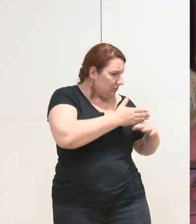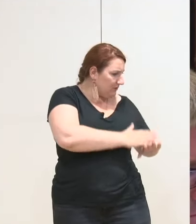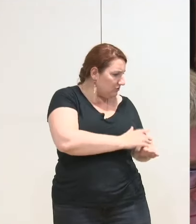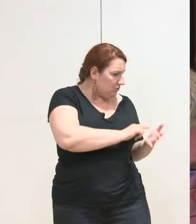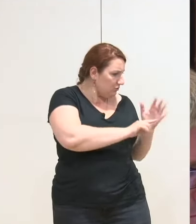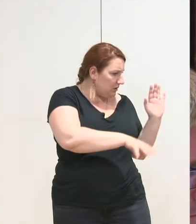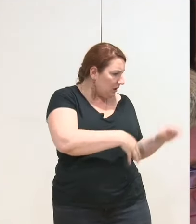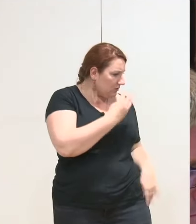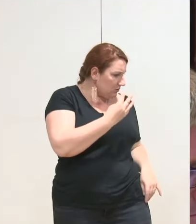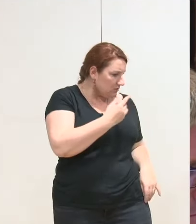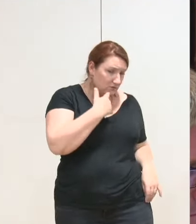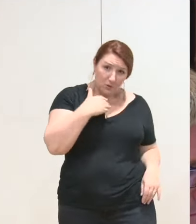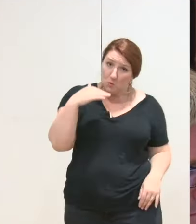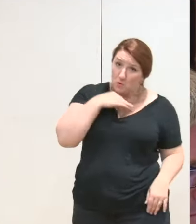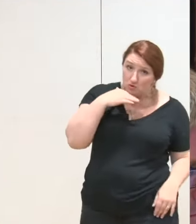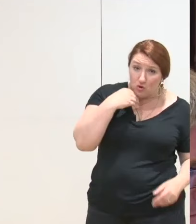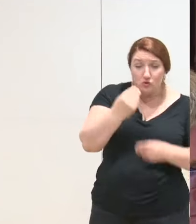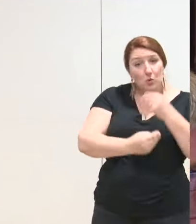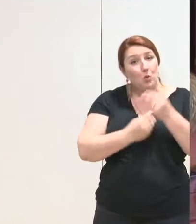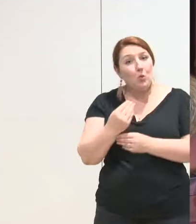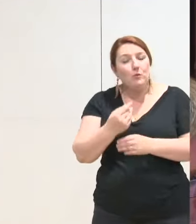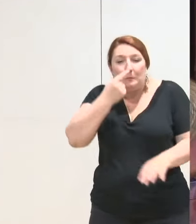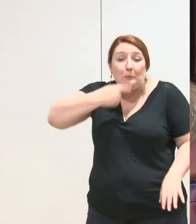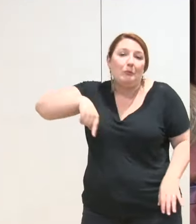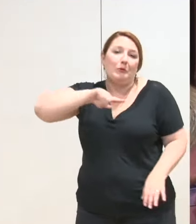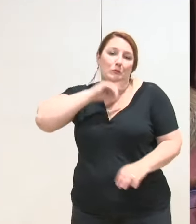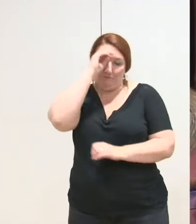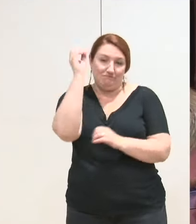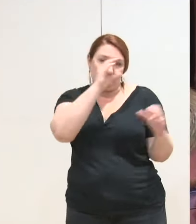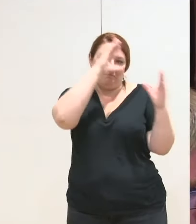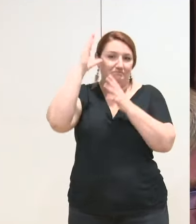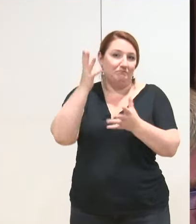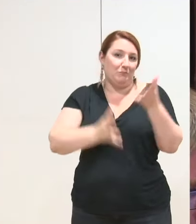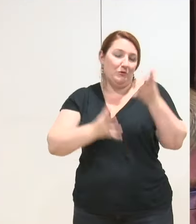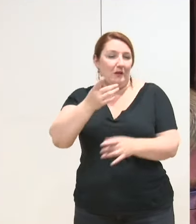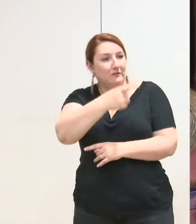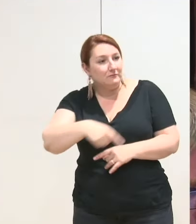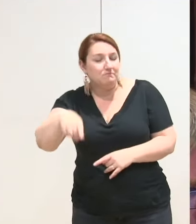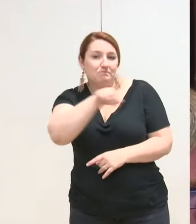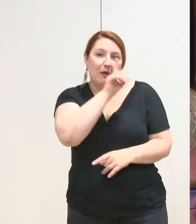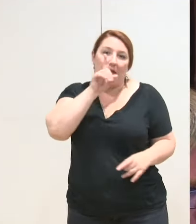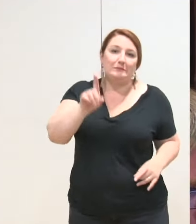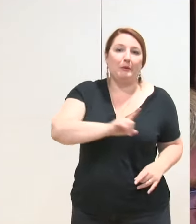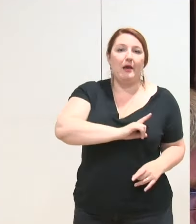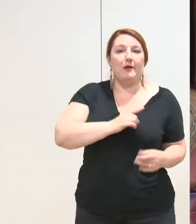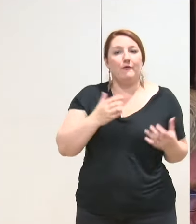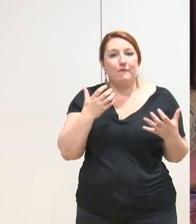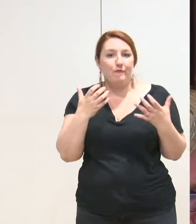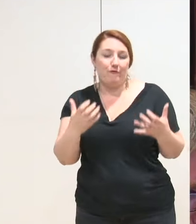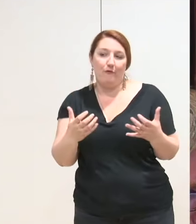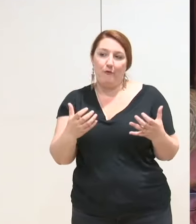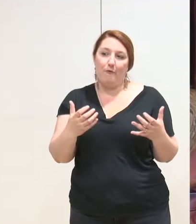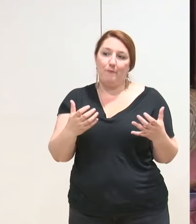y avait donc une urgence soit il y avait ce que nous pensons peut-être la volonté de votre part devant la